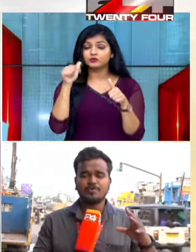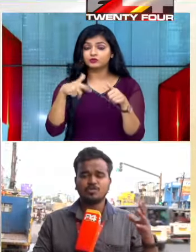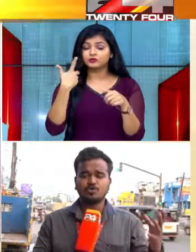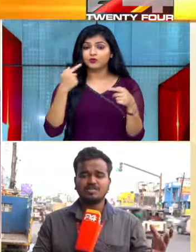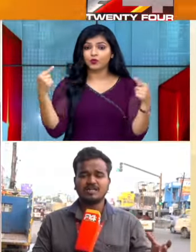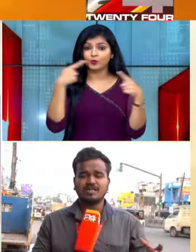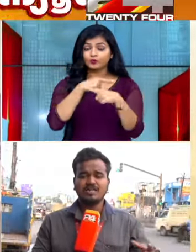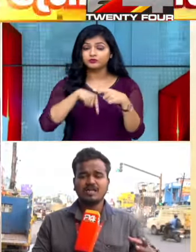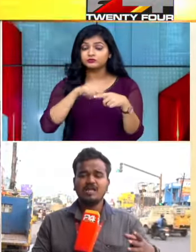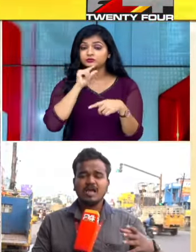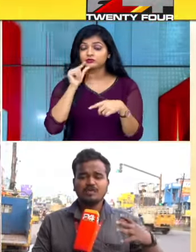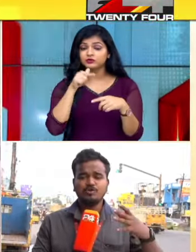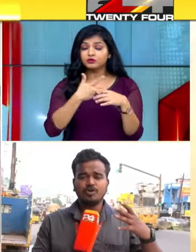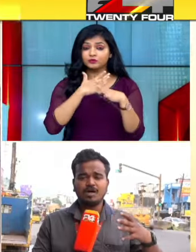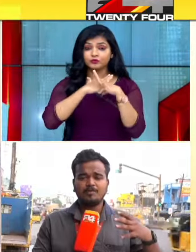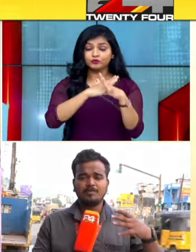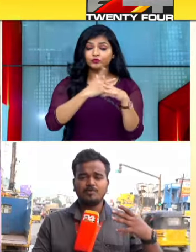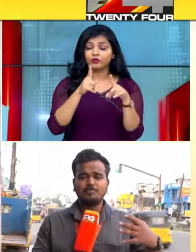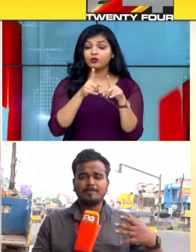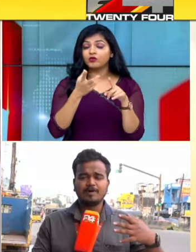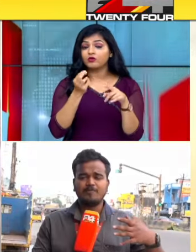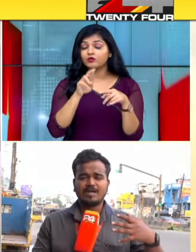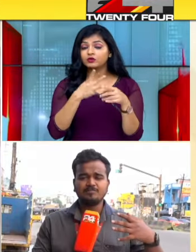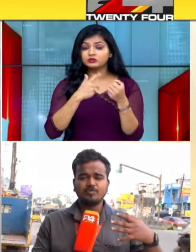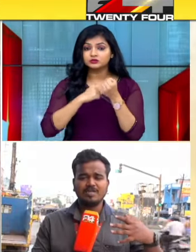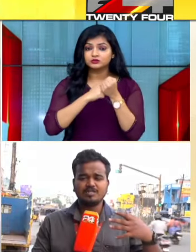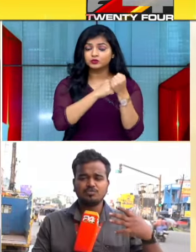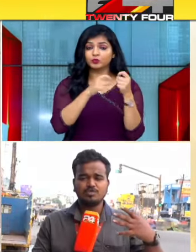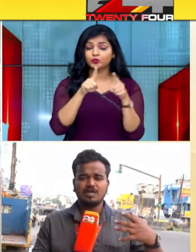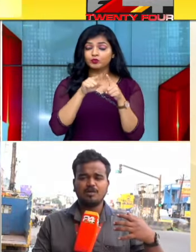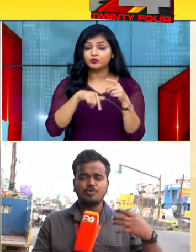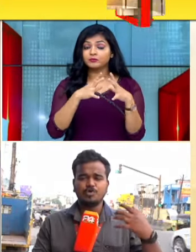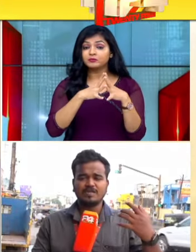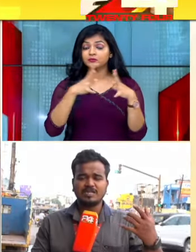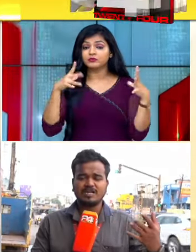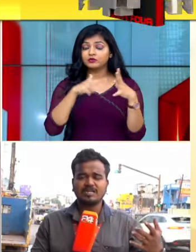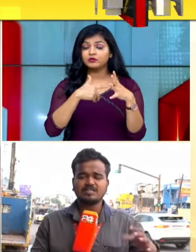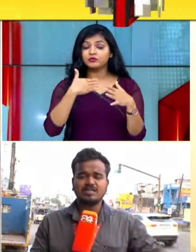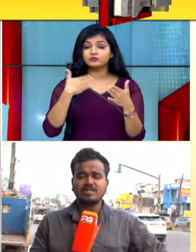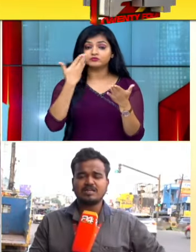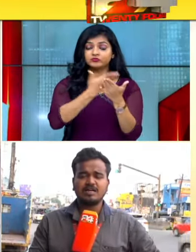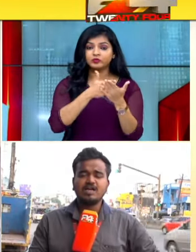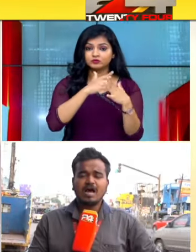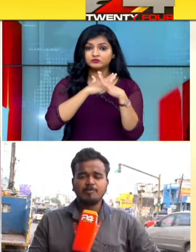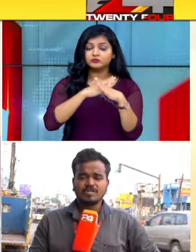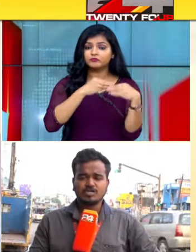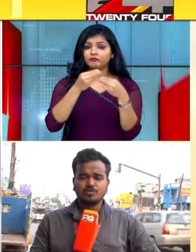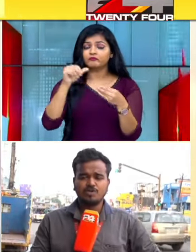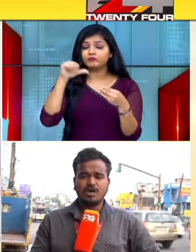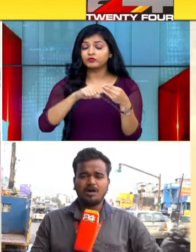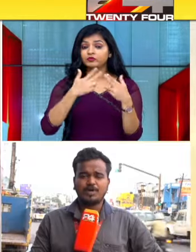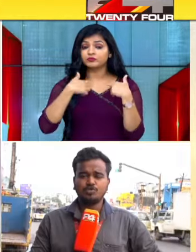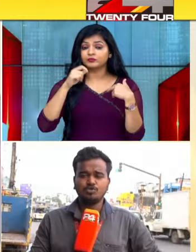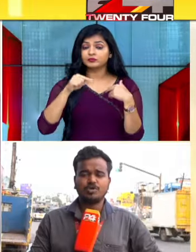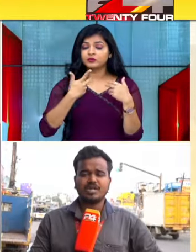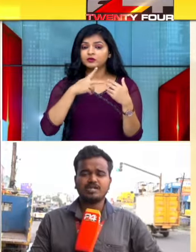ഒരു പ്രതിരോധത്തിലേക്ക്, അല്ലെങ്കിൽ അതൊരു ഒരു വാദം ഒരു വലിയ തോതിൽ മുന്നോട്ട് വയ്ക്കാൻ കഴിയാത്ത രീതിയിലേക്ക് അഭിഭാഷകർ